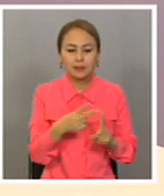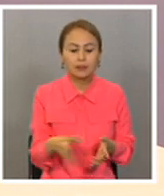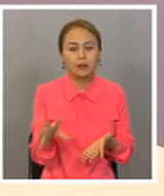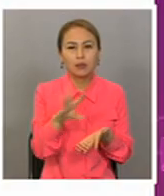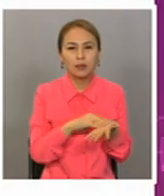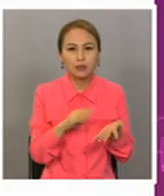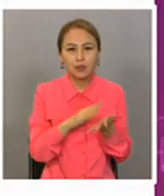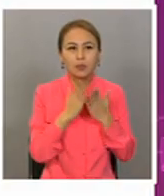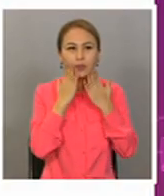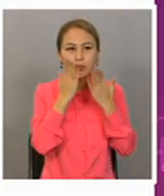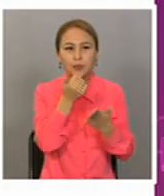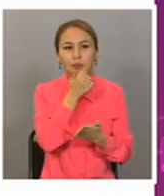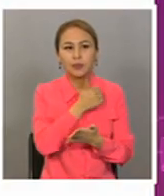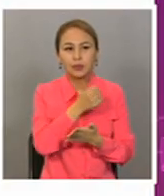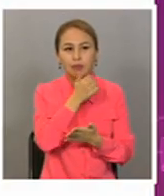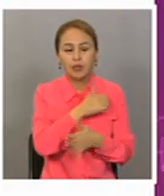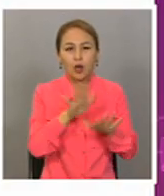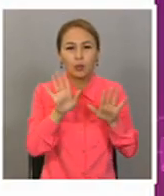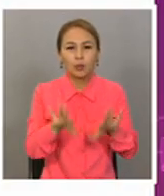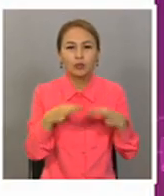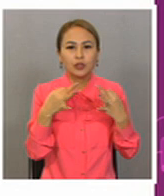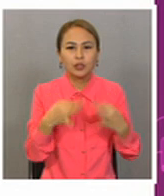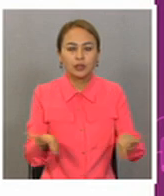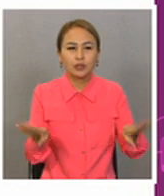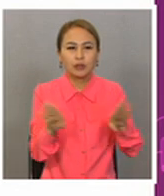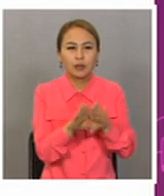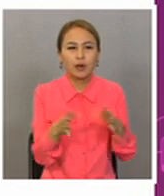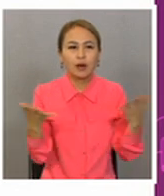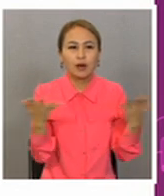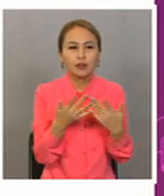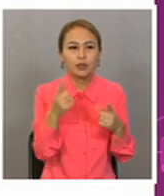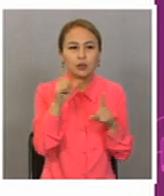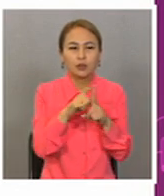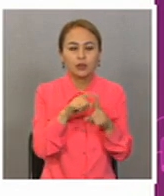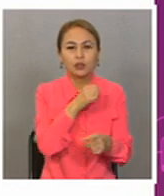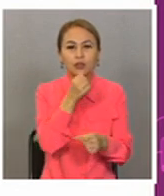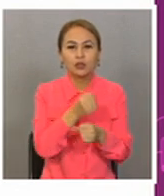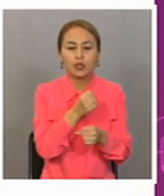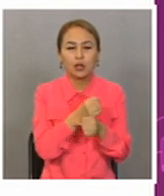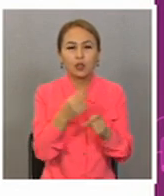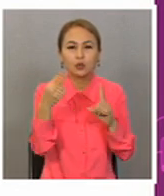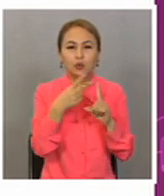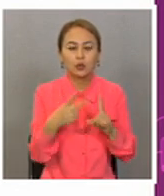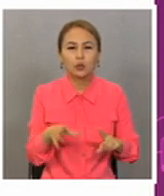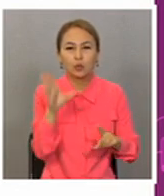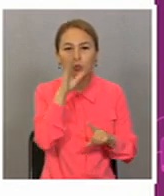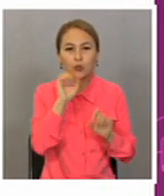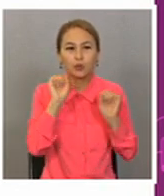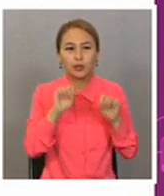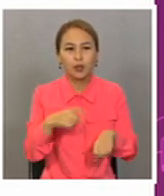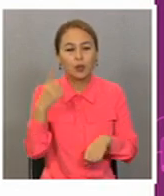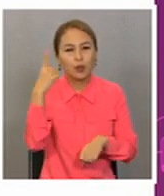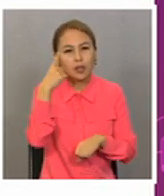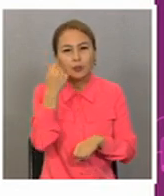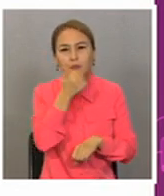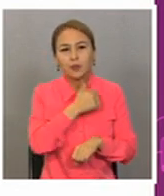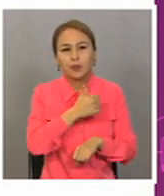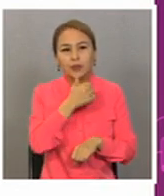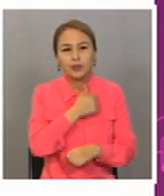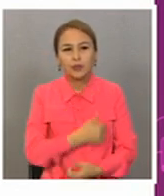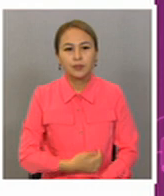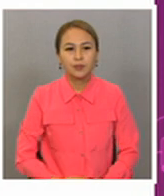оқып көрейік. Бос яшықтарда қандай сөздерден құралған сөйлем болуы керек, ойланып көріңдер.